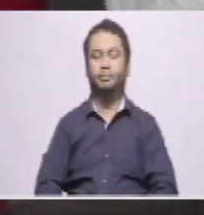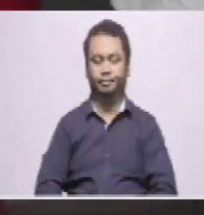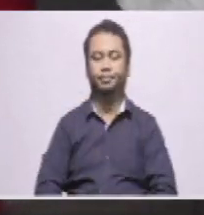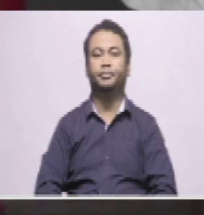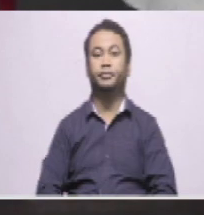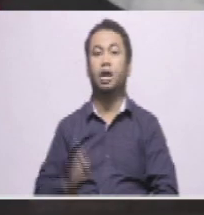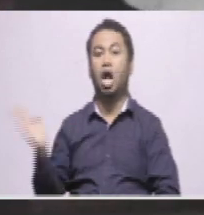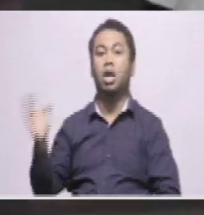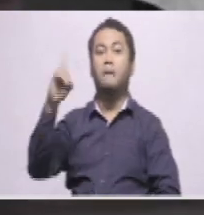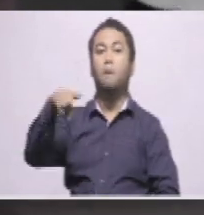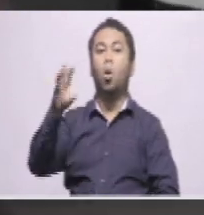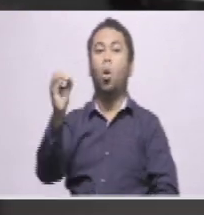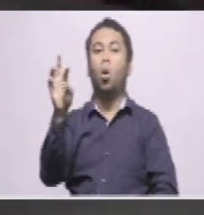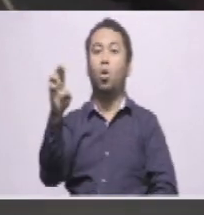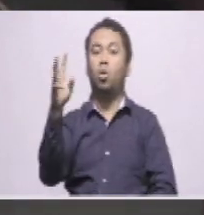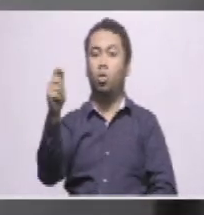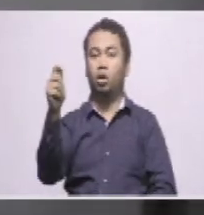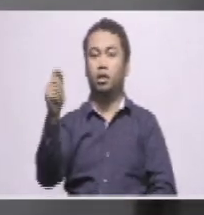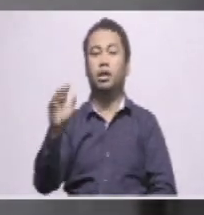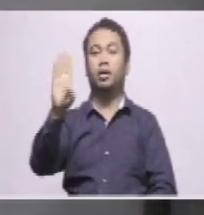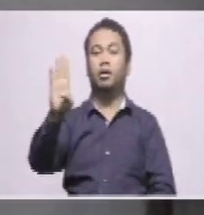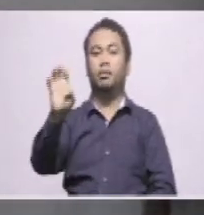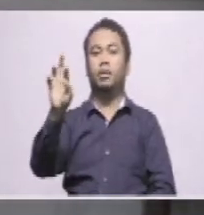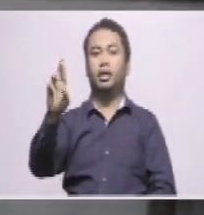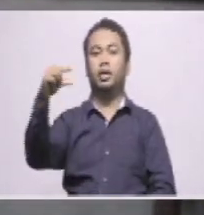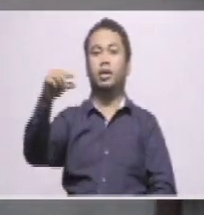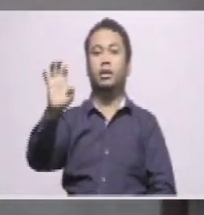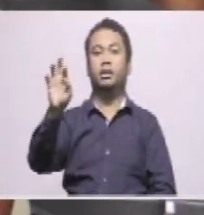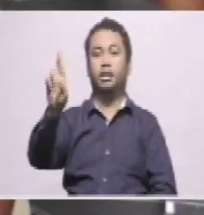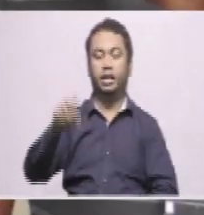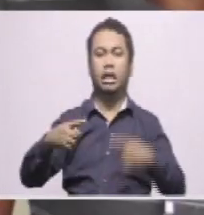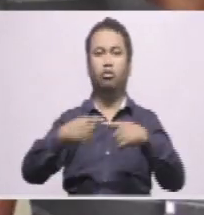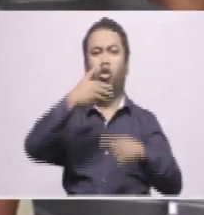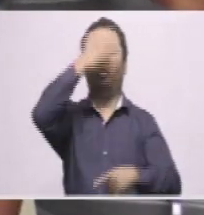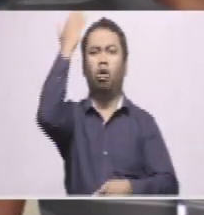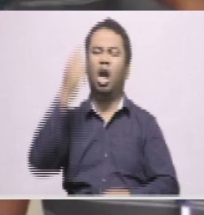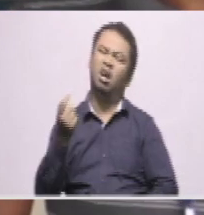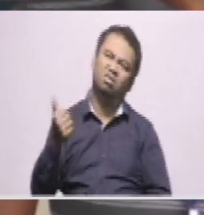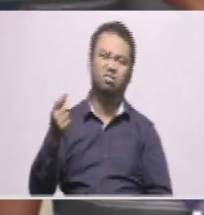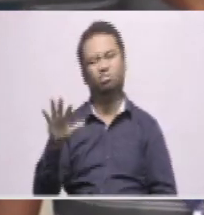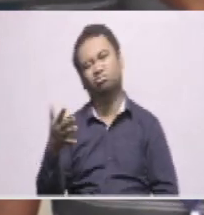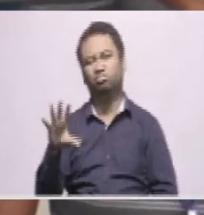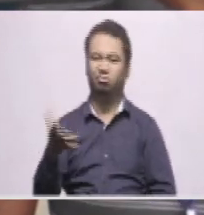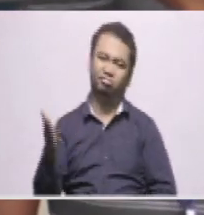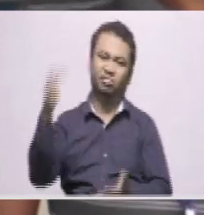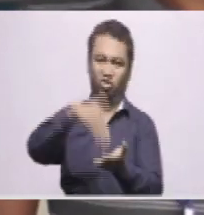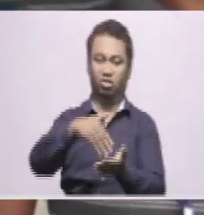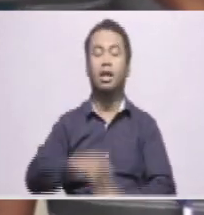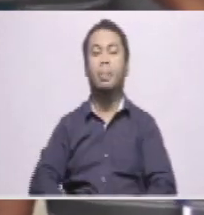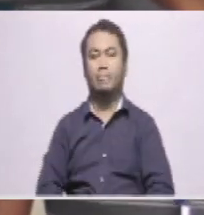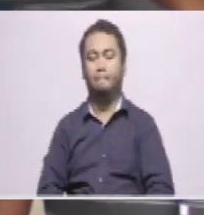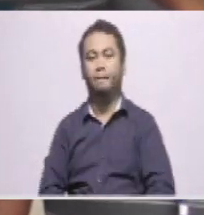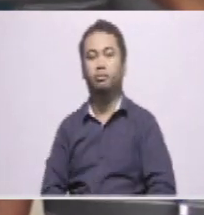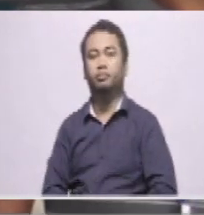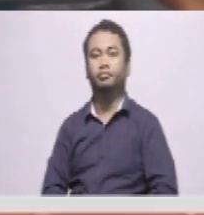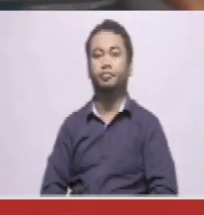ary tsikaritra fa tsy dia narisika ny mpifidy nandritra an'izany. Zao maraina zao zany dia tonga zany izay mijery